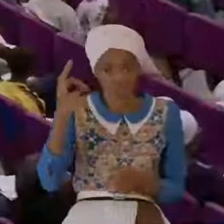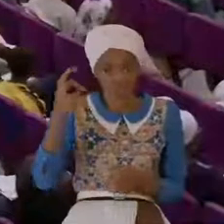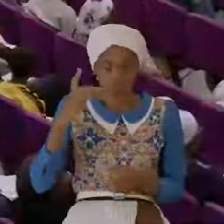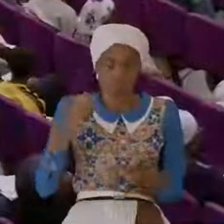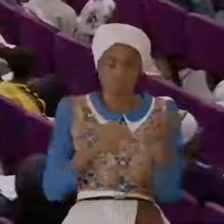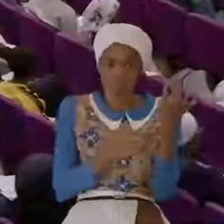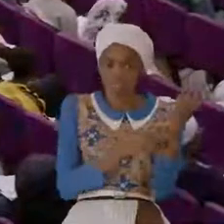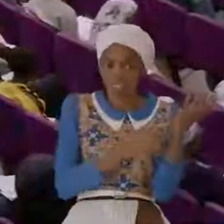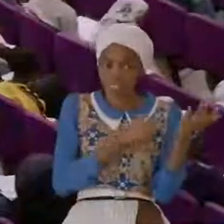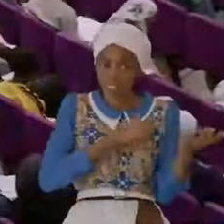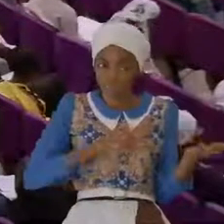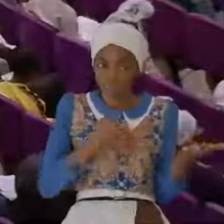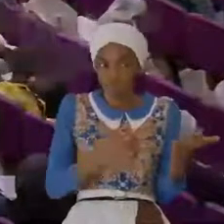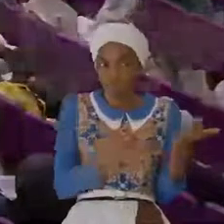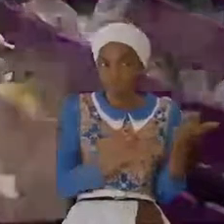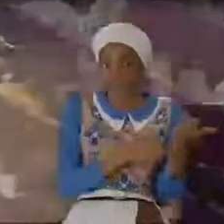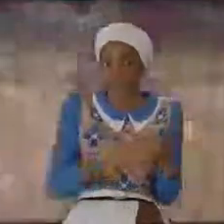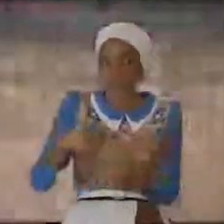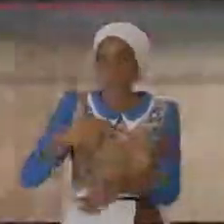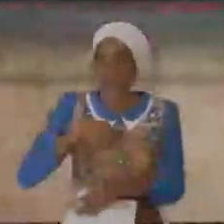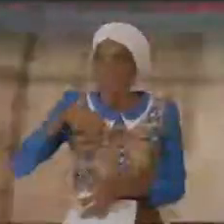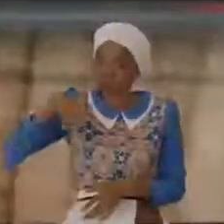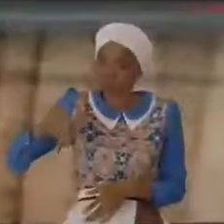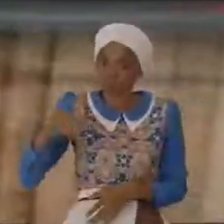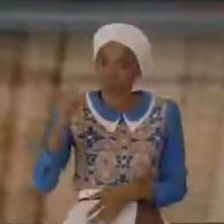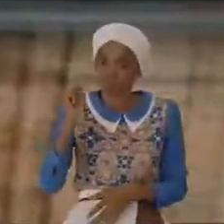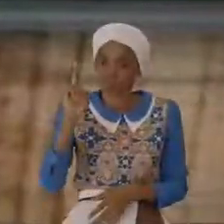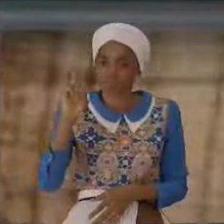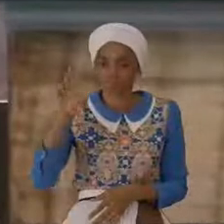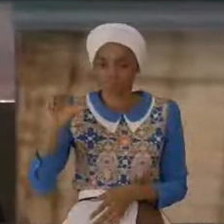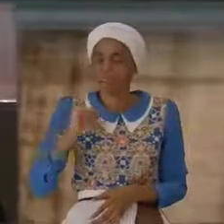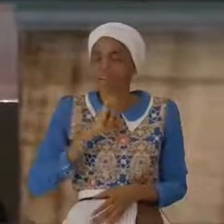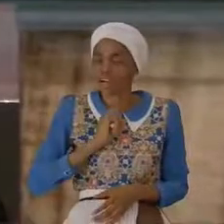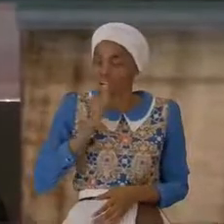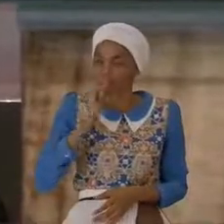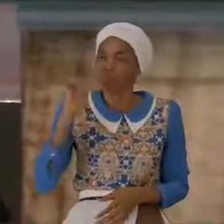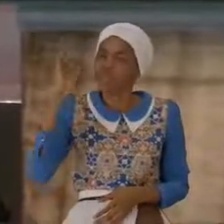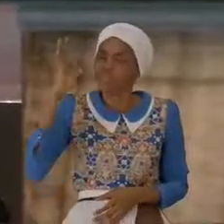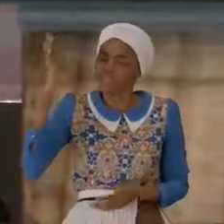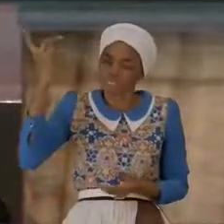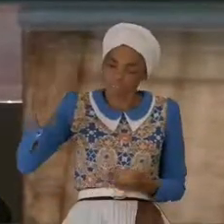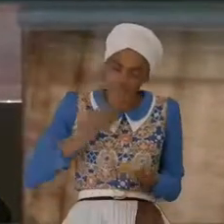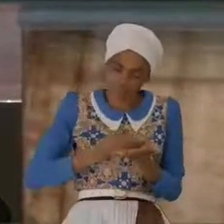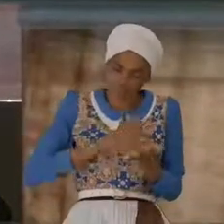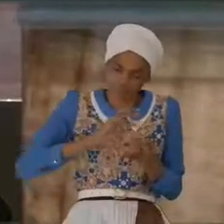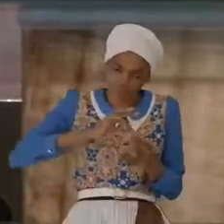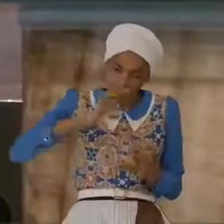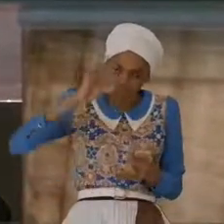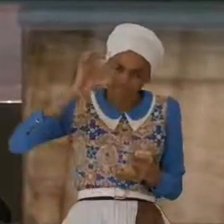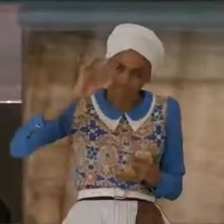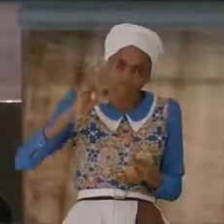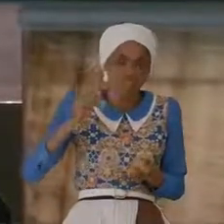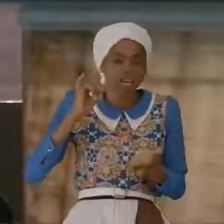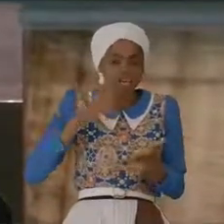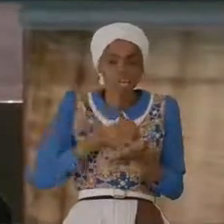la circoncision de la chair. Moi, je prêchais l'esprit. Et c'est la conversion